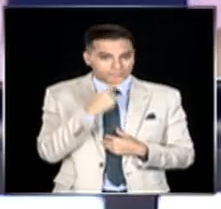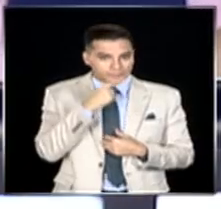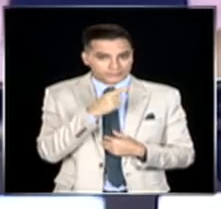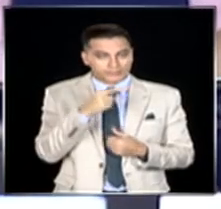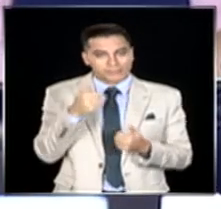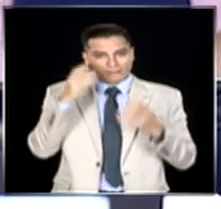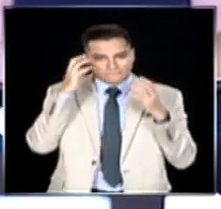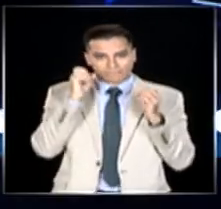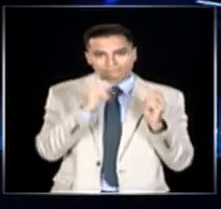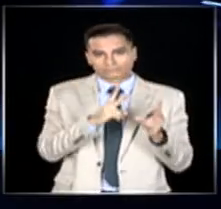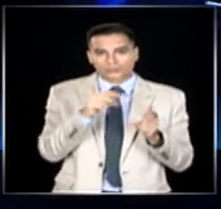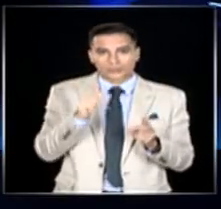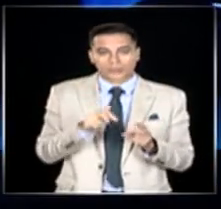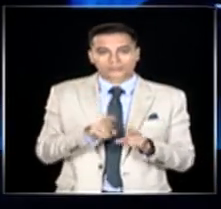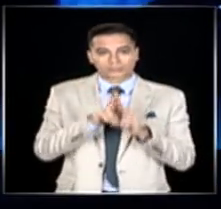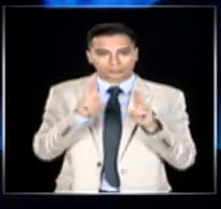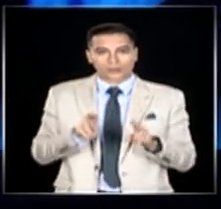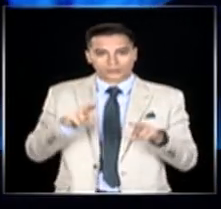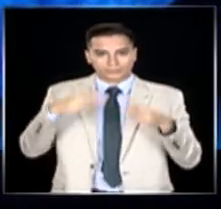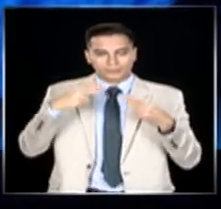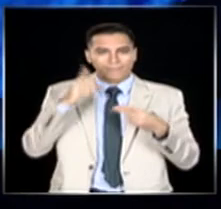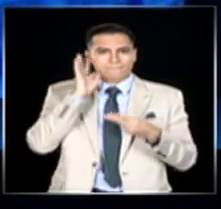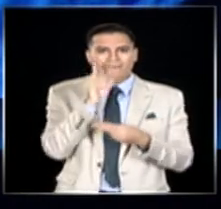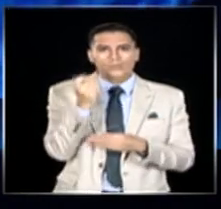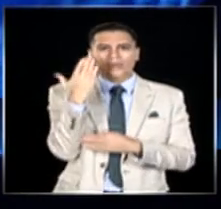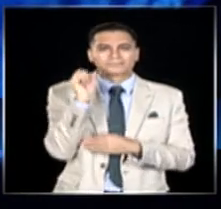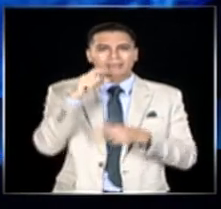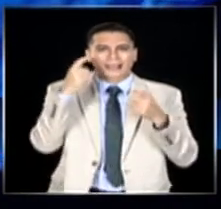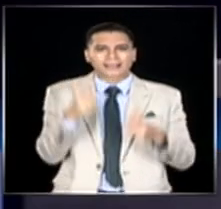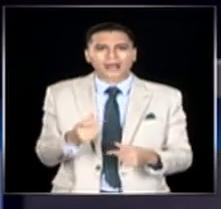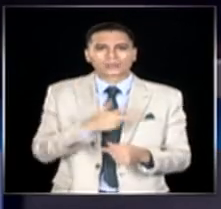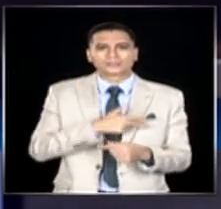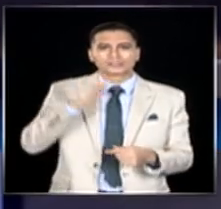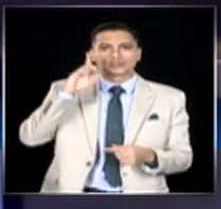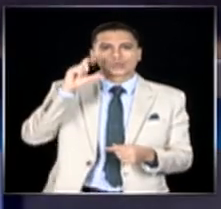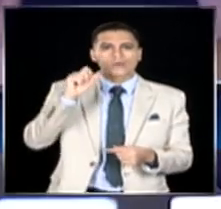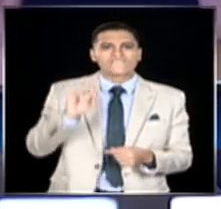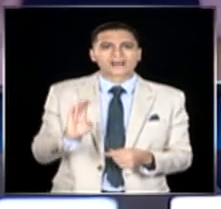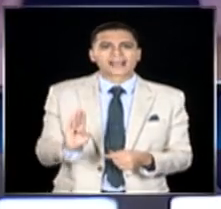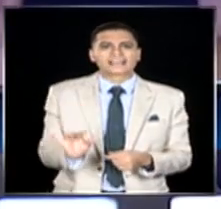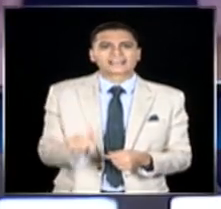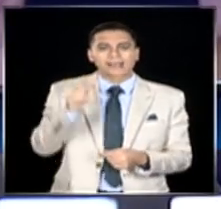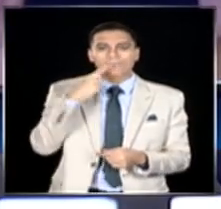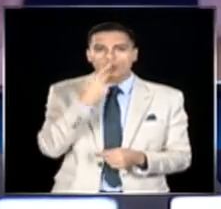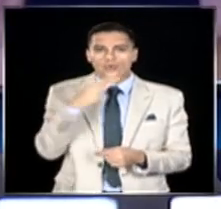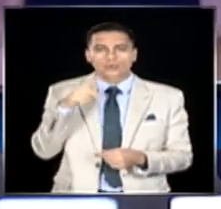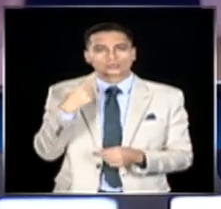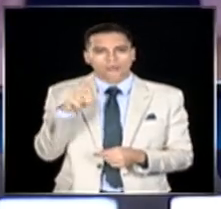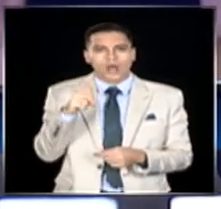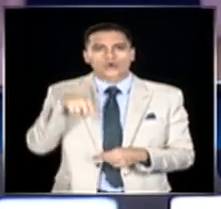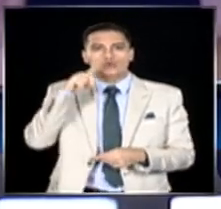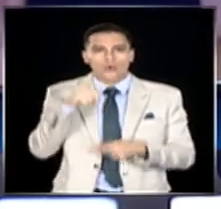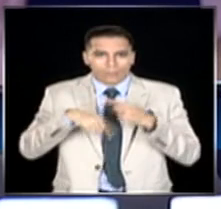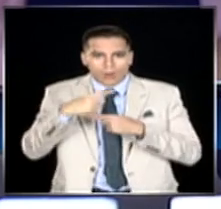تحت الضغط كاونتر. ما هي العملة الرسمية لدولة سلوفاكيا؟ يورو. صح. يوم ورا يوم يا أغنية